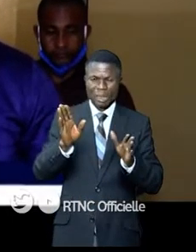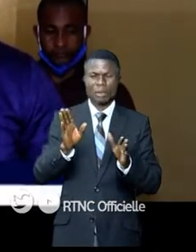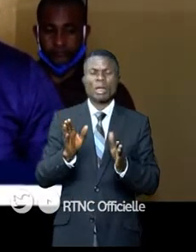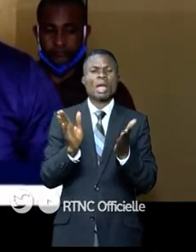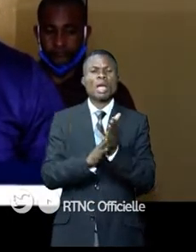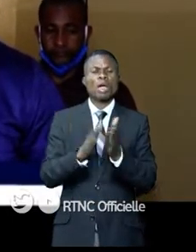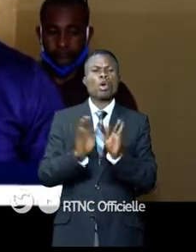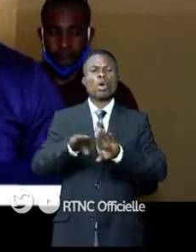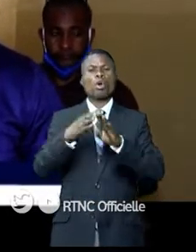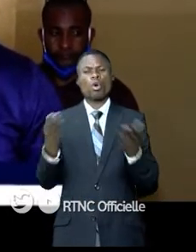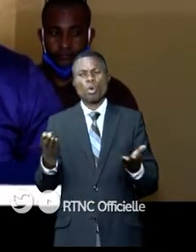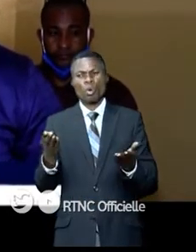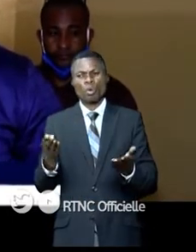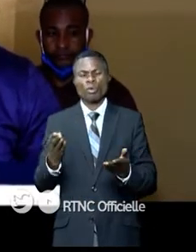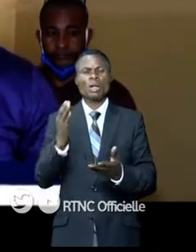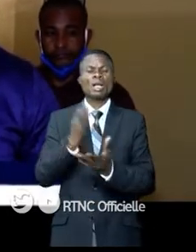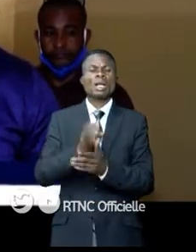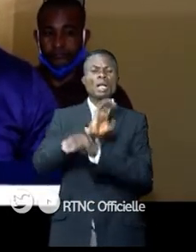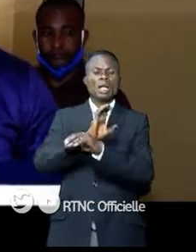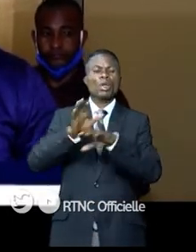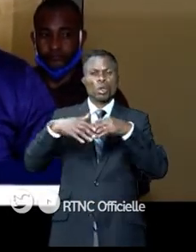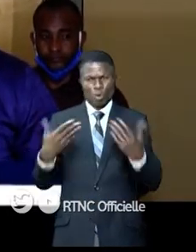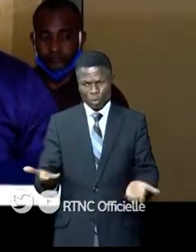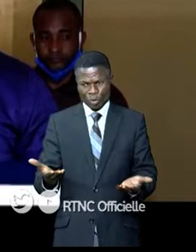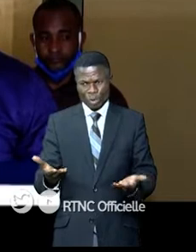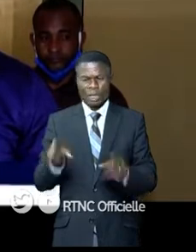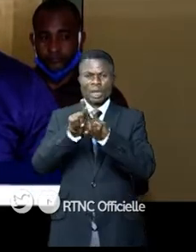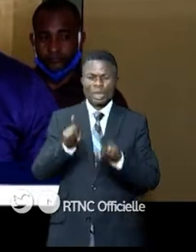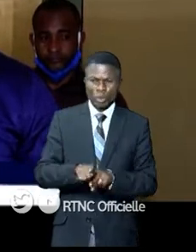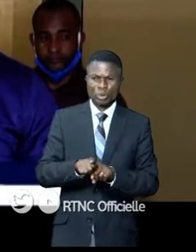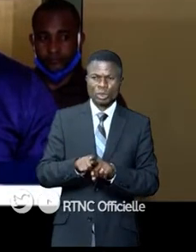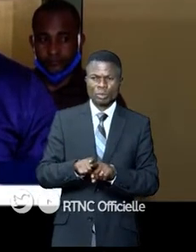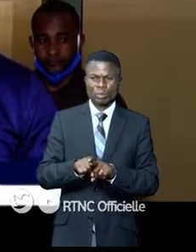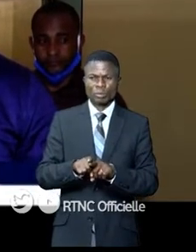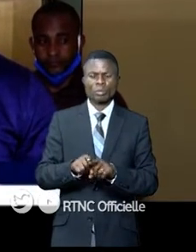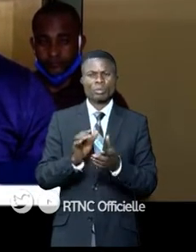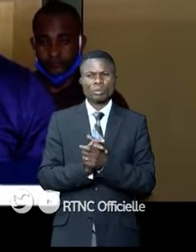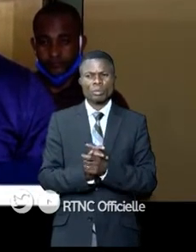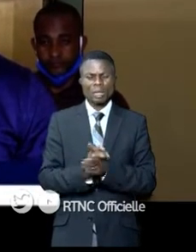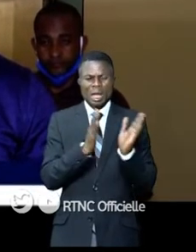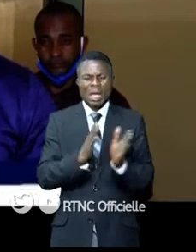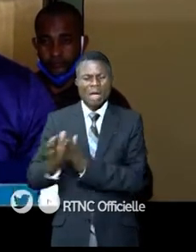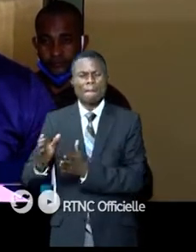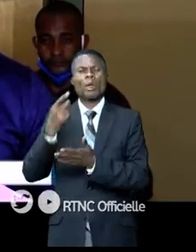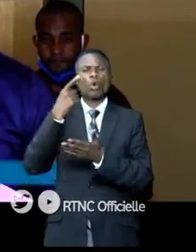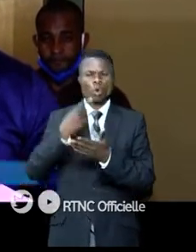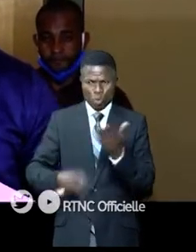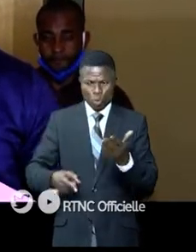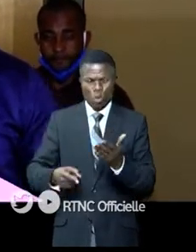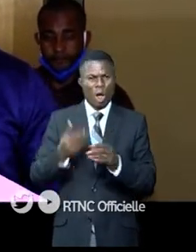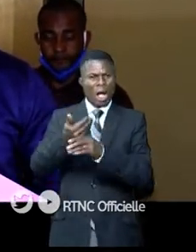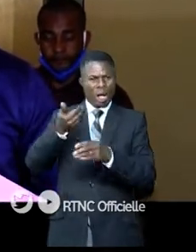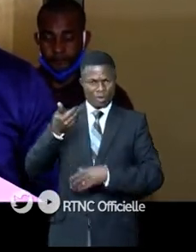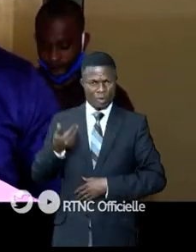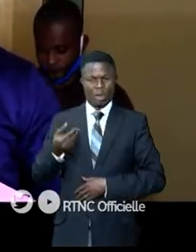aura arrêt de l'état d'urgence sanitaire et quelles sont les dispositions déjà